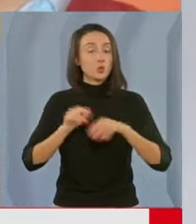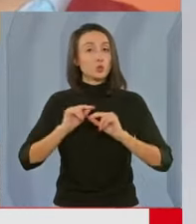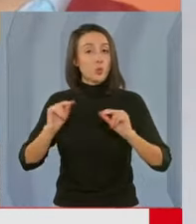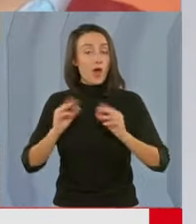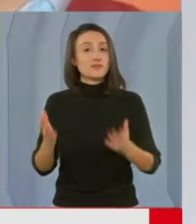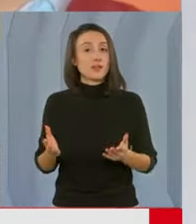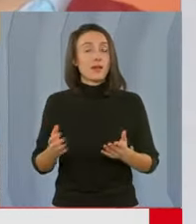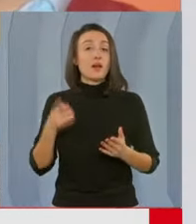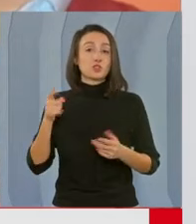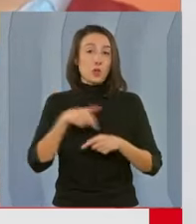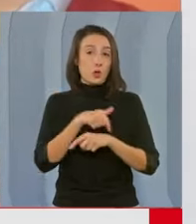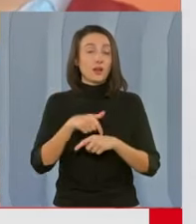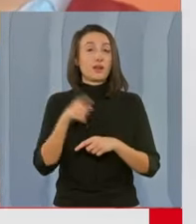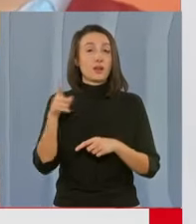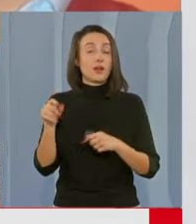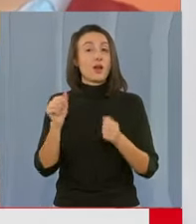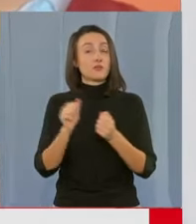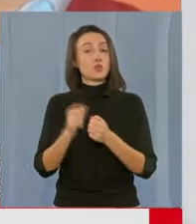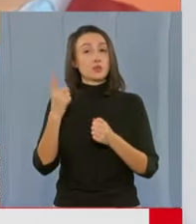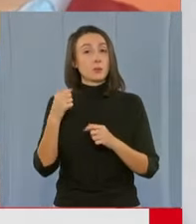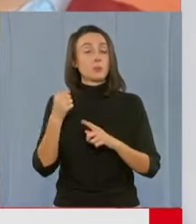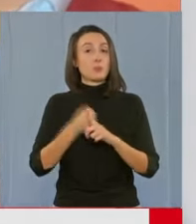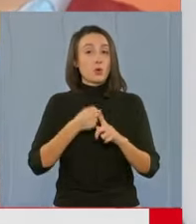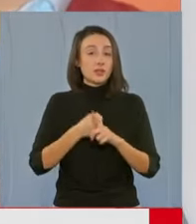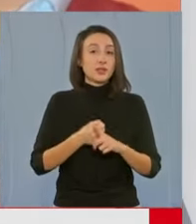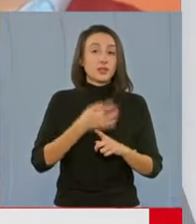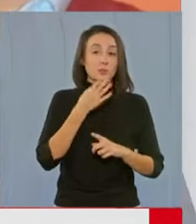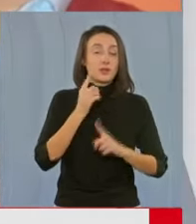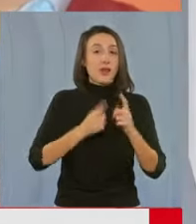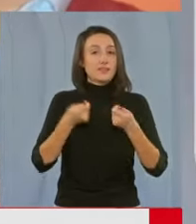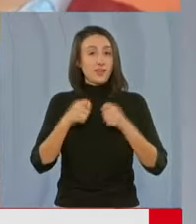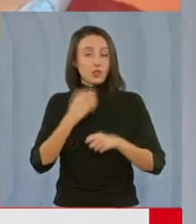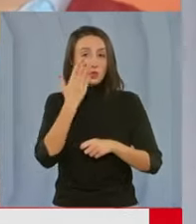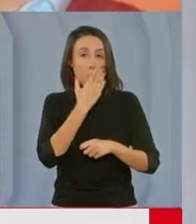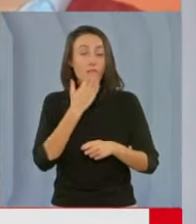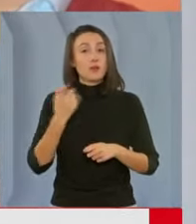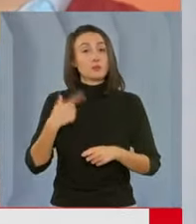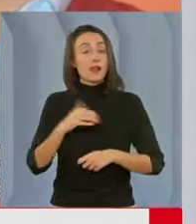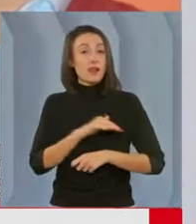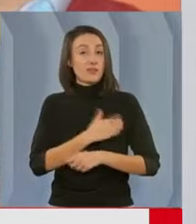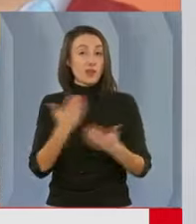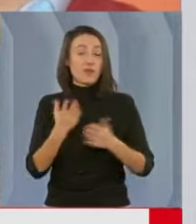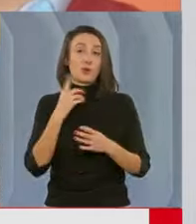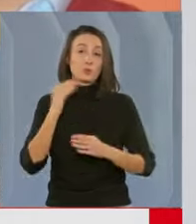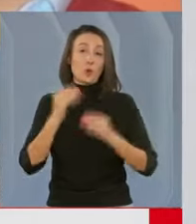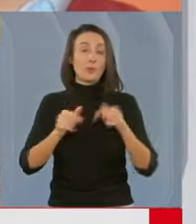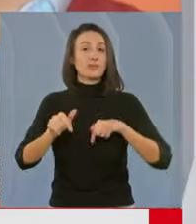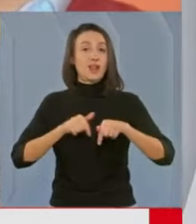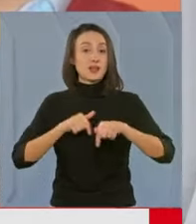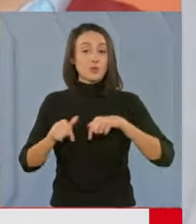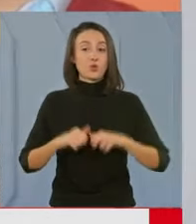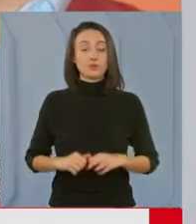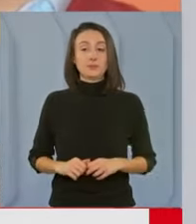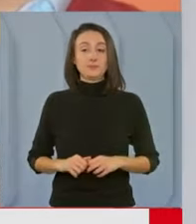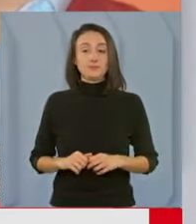în teritoriu erau probleme, discutau dacă se închid școlile și erau elevi care aveau probleme cu transportul, să plece